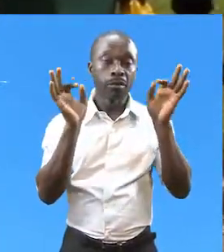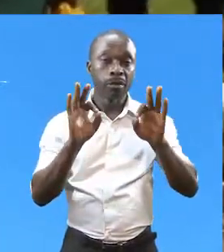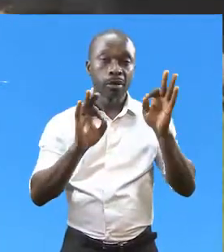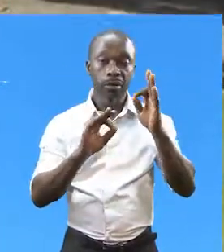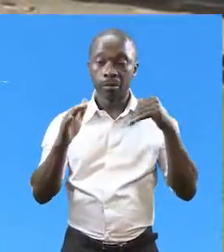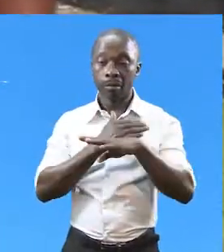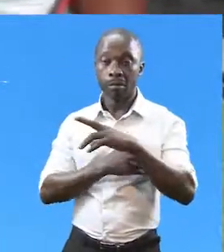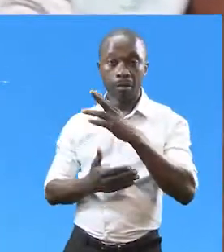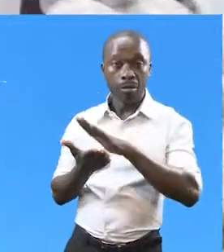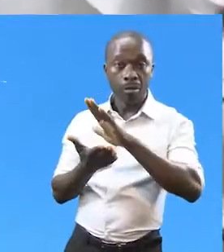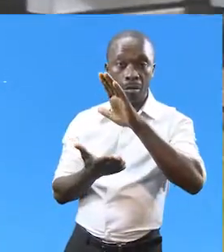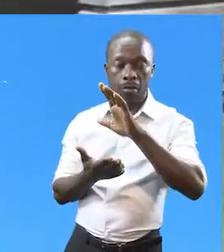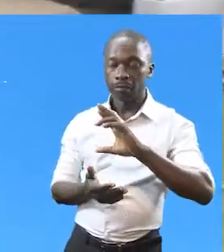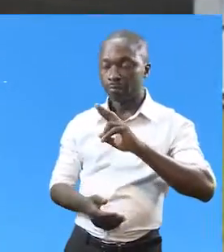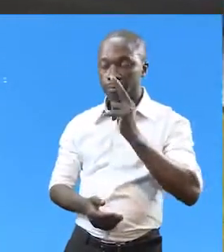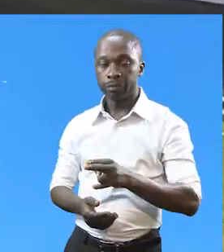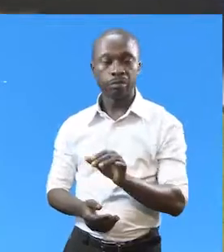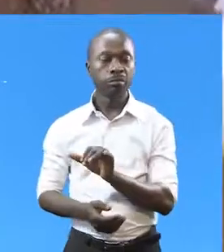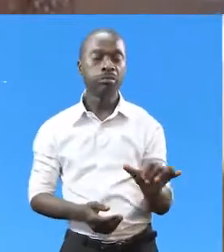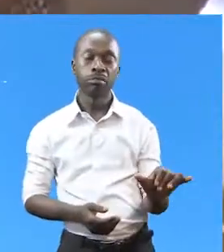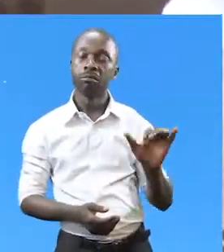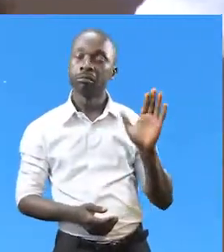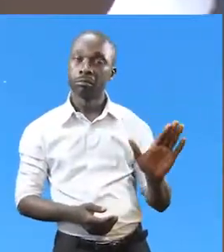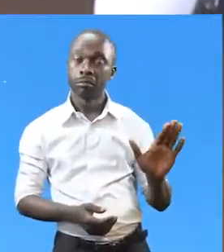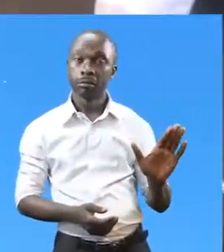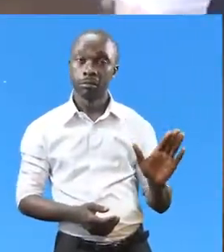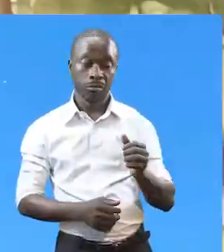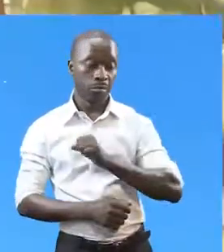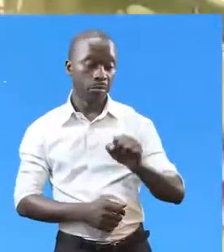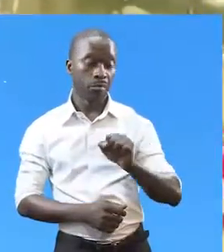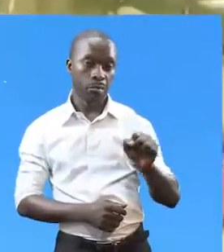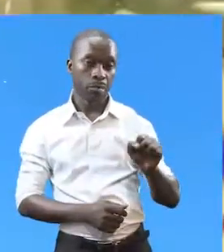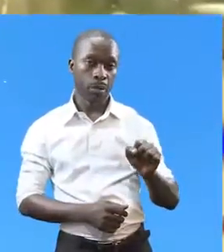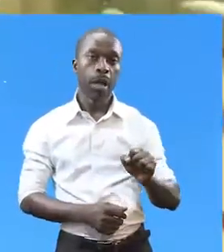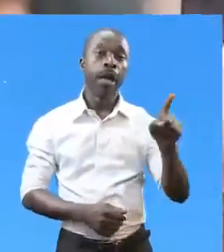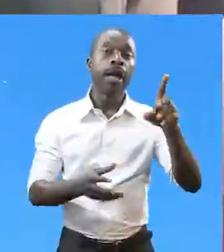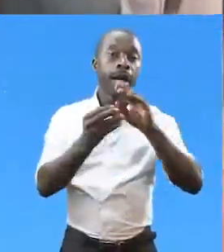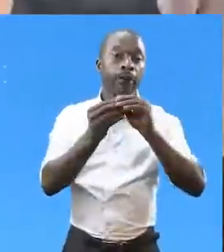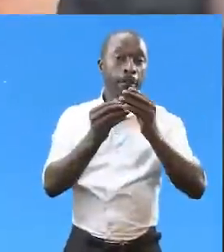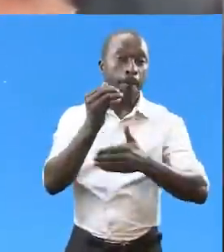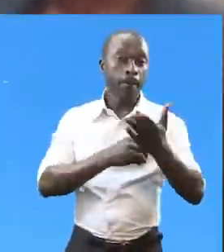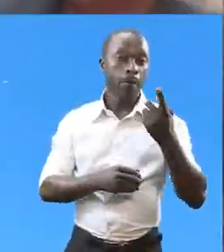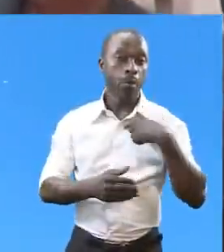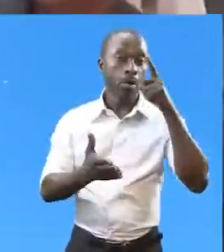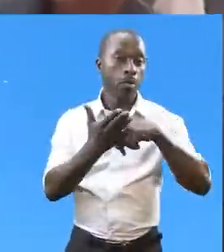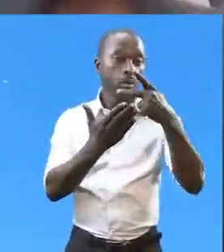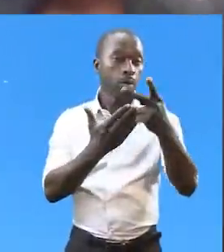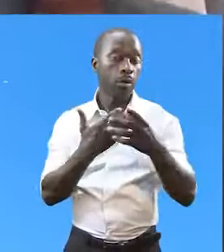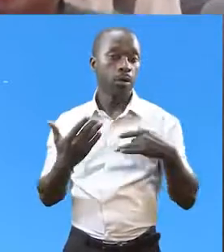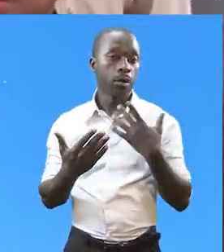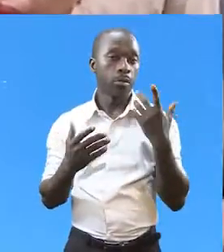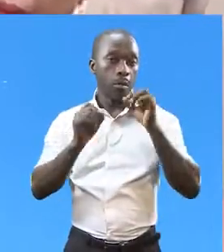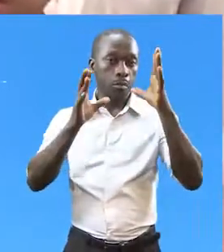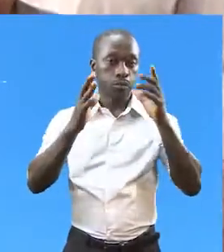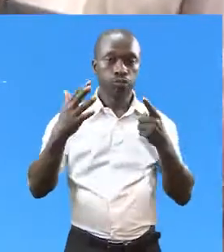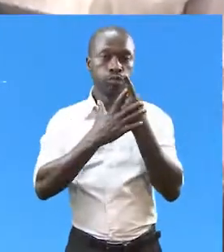sera appliquée sur le terrain, elle signale que des contrôles inopinés seront effectués pour s'assurer que les élèves portent effectivement